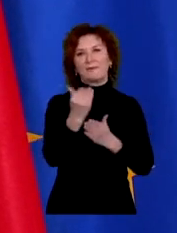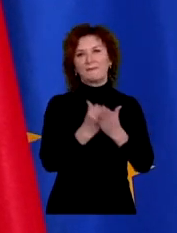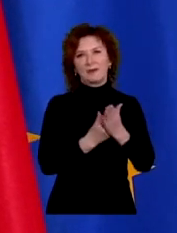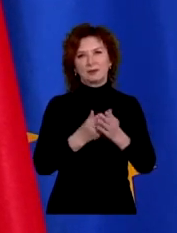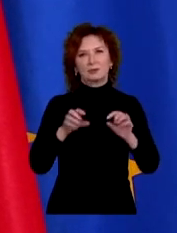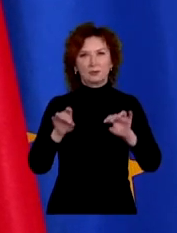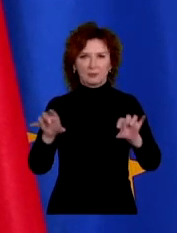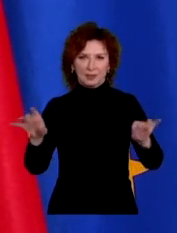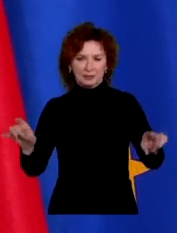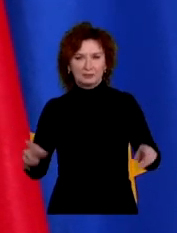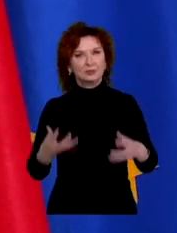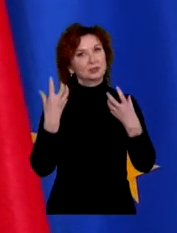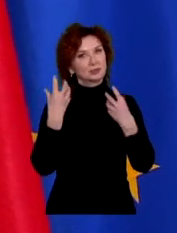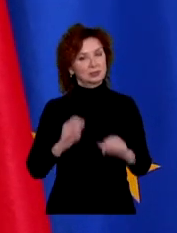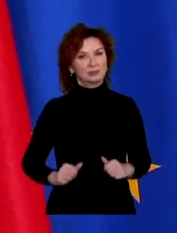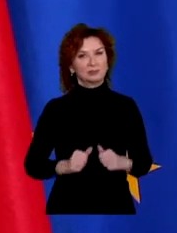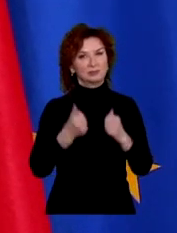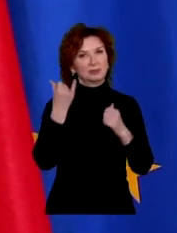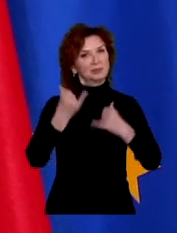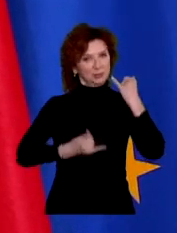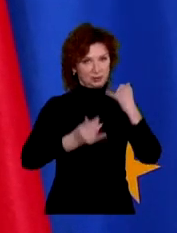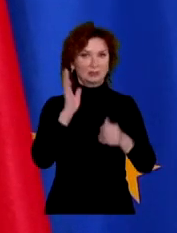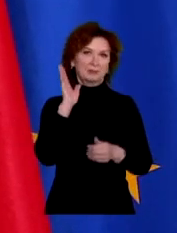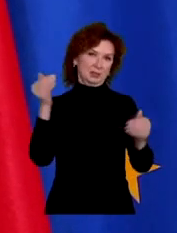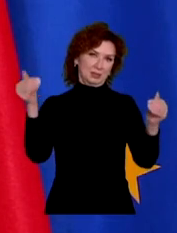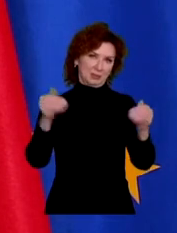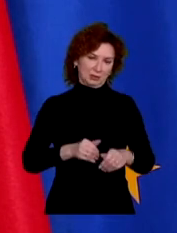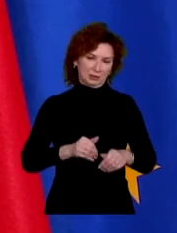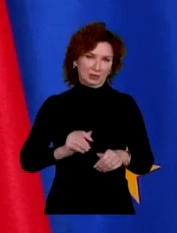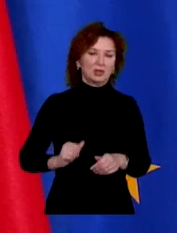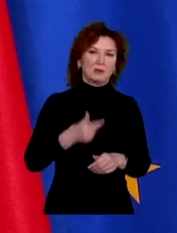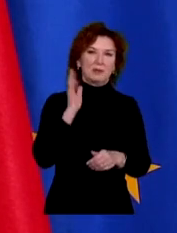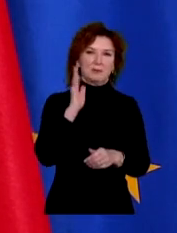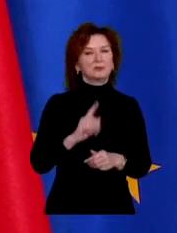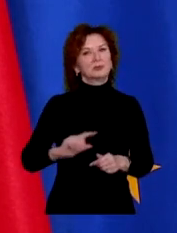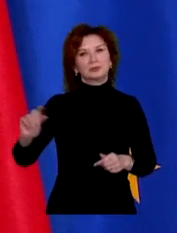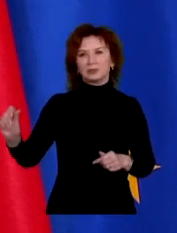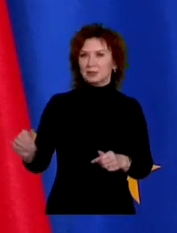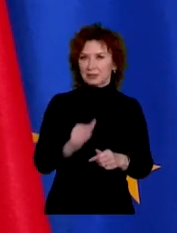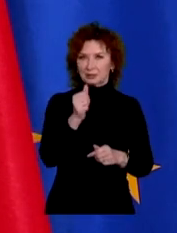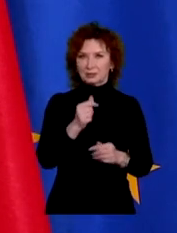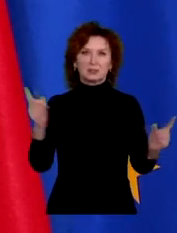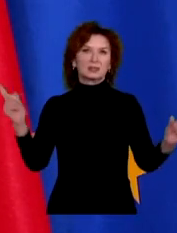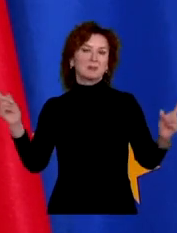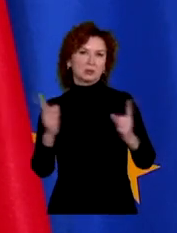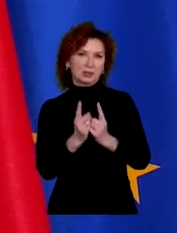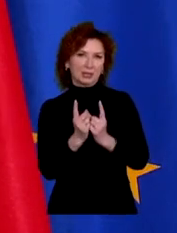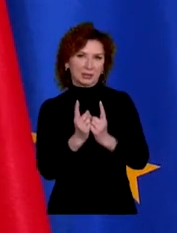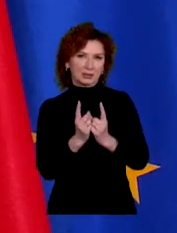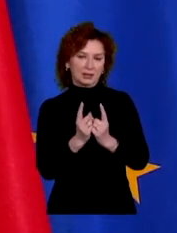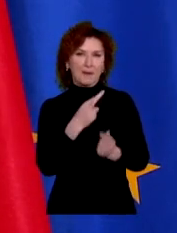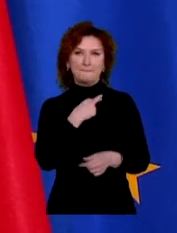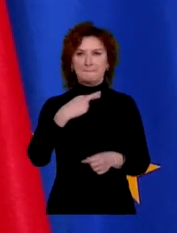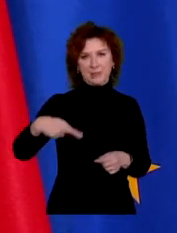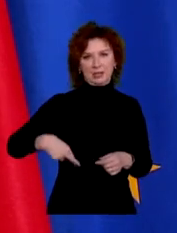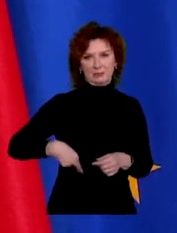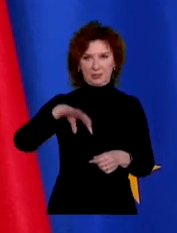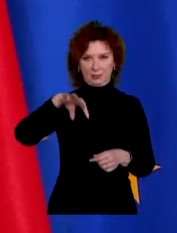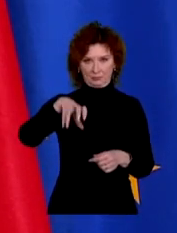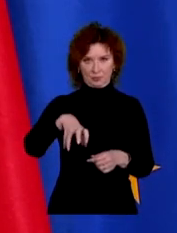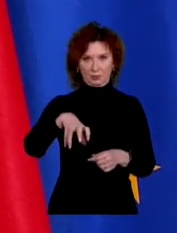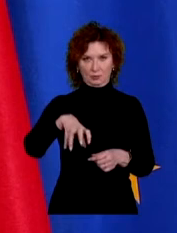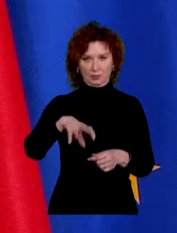na to pozwolą, aby odbyło się jeszcze co najmniej jedno spotkanie premierów Grupy Wyszehradzkiej w tym drugim